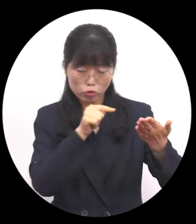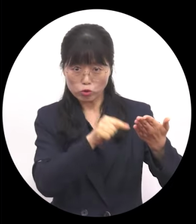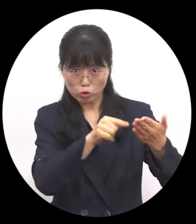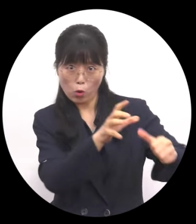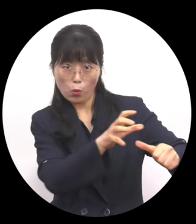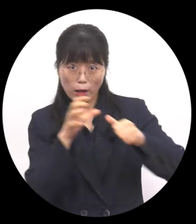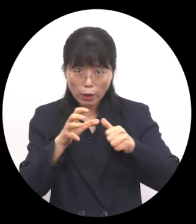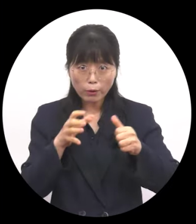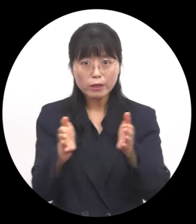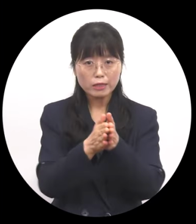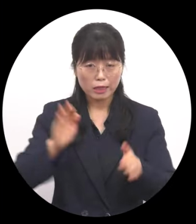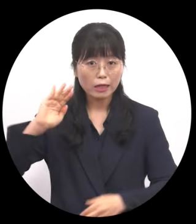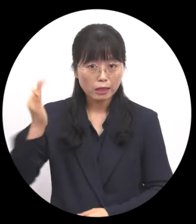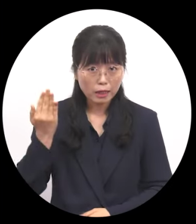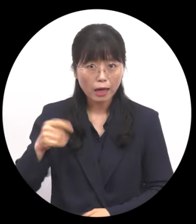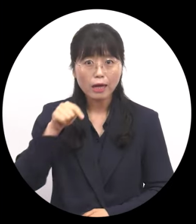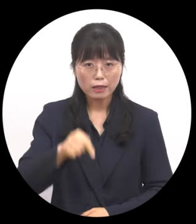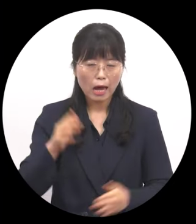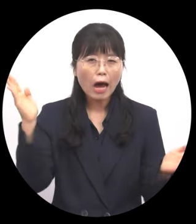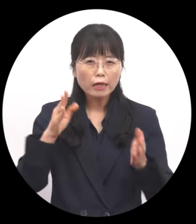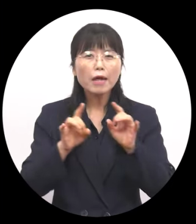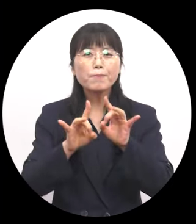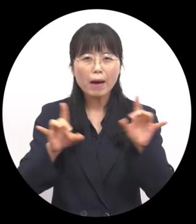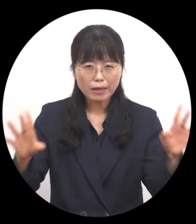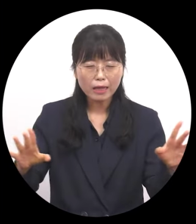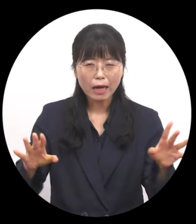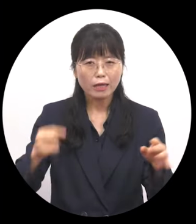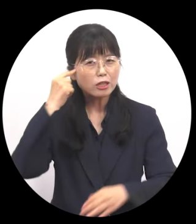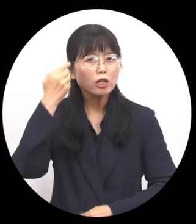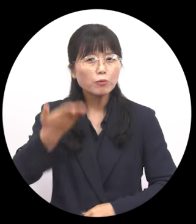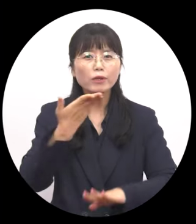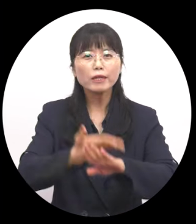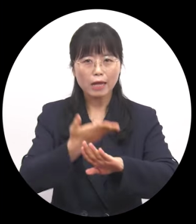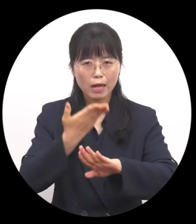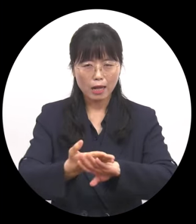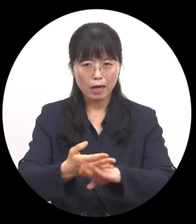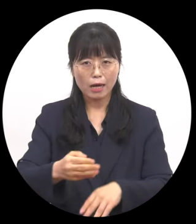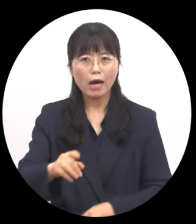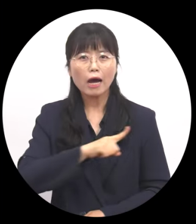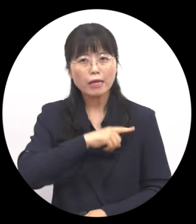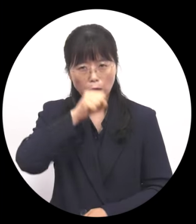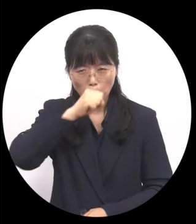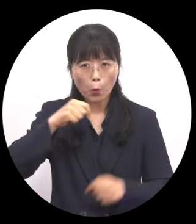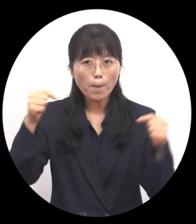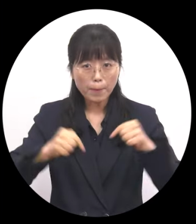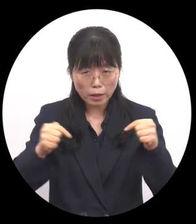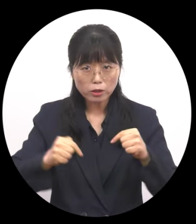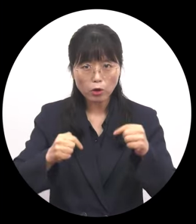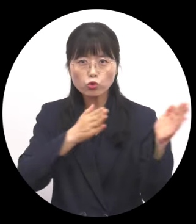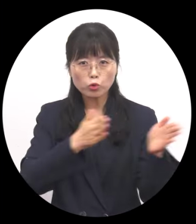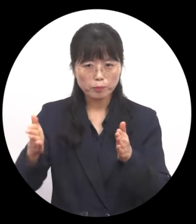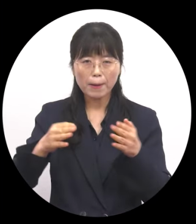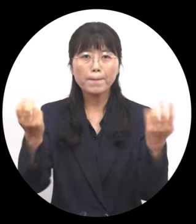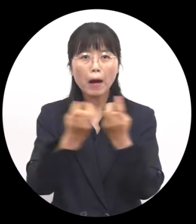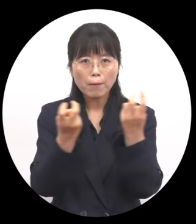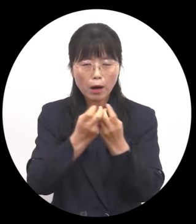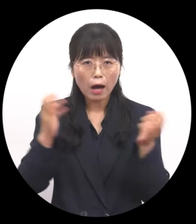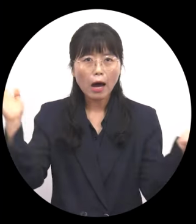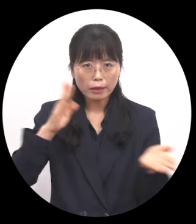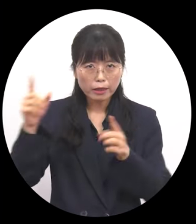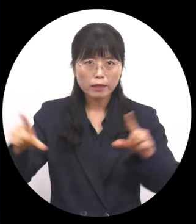기록에서 시작이 됩니다. 따라서 학생들마다 질문이 다 다르고요. 가장 좋은 면접 준비 방법은 자신의